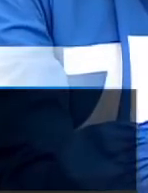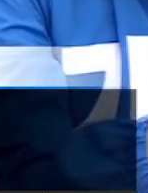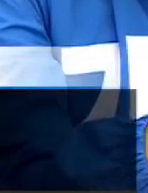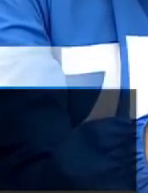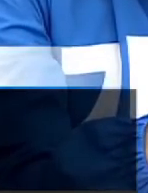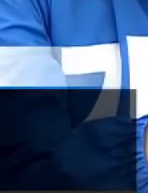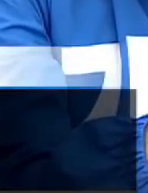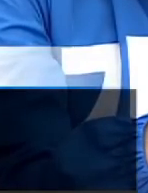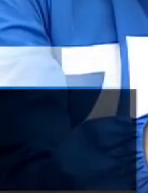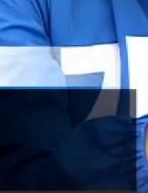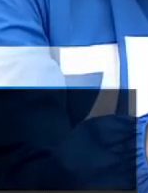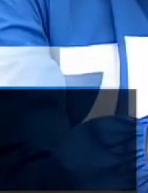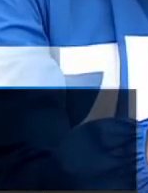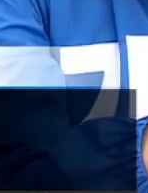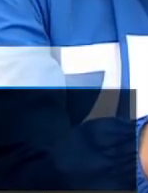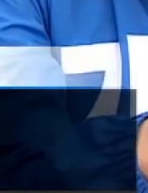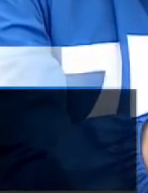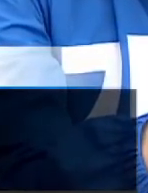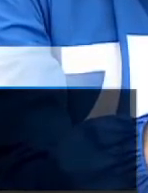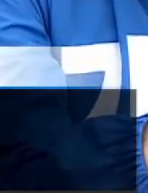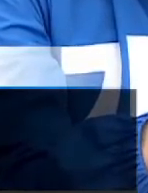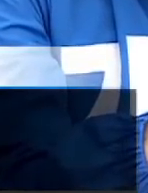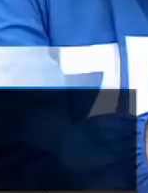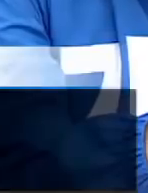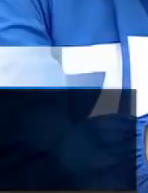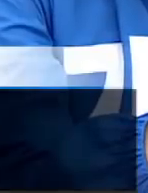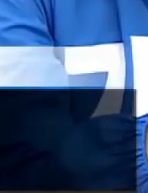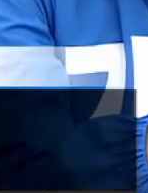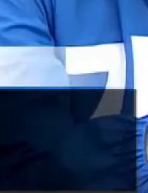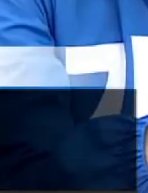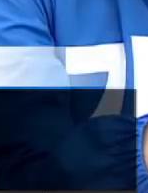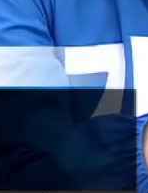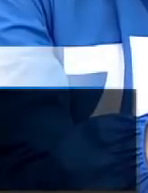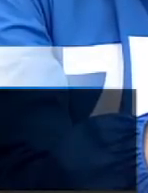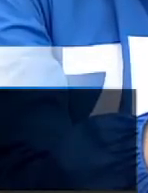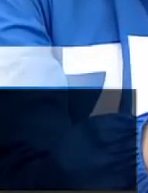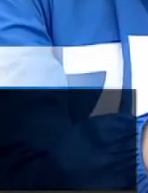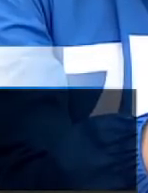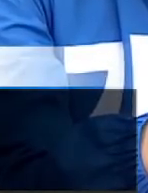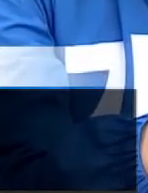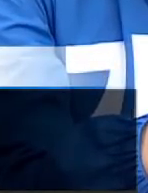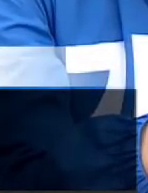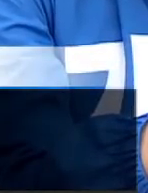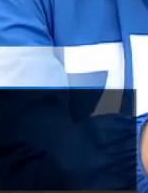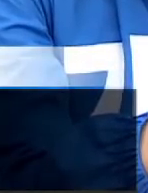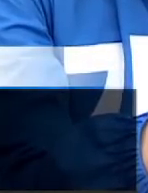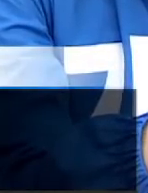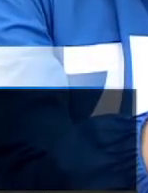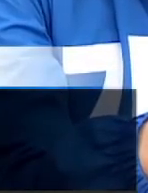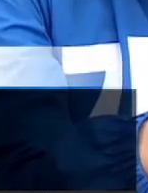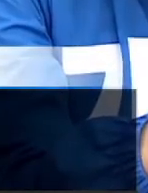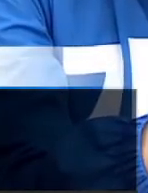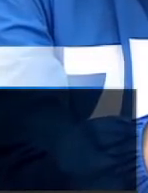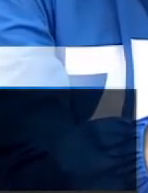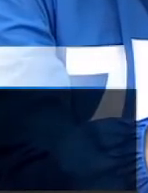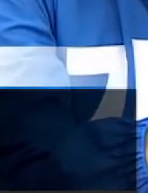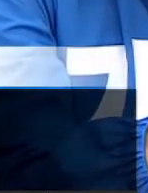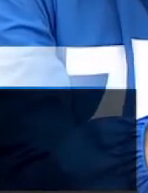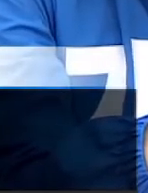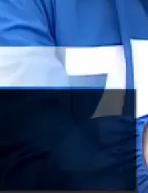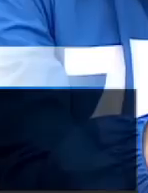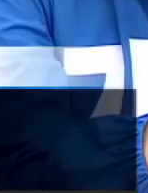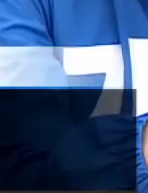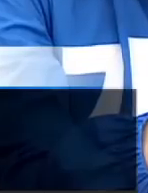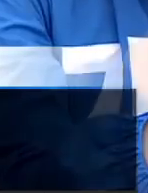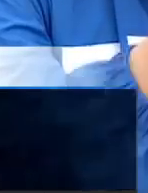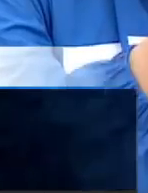탄핵이라는 가상의 풍차를 향해서 정부에 있지도 않은 사람을 심판한다며 장창을 꼬나들고 뛰어들고